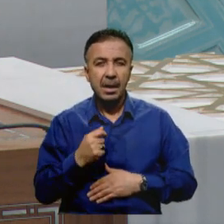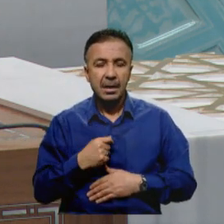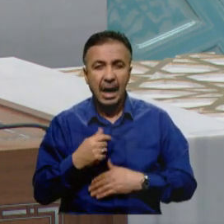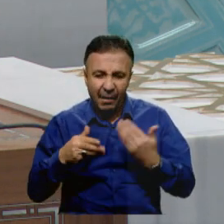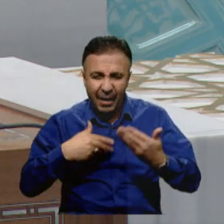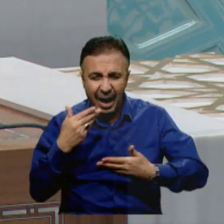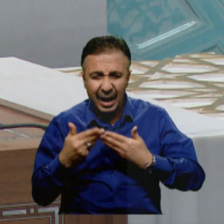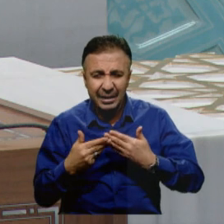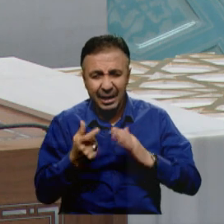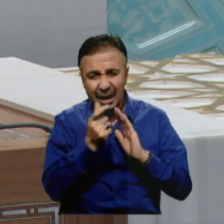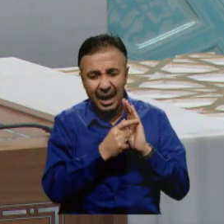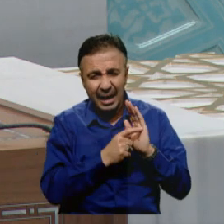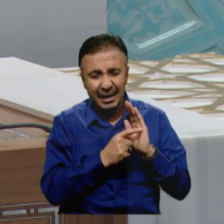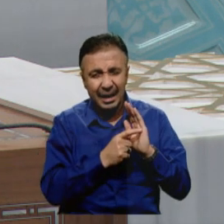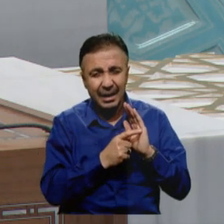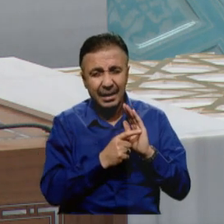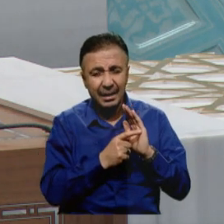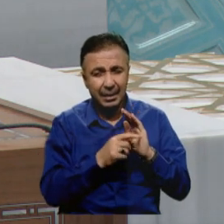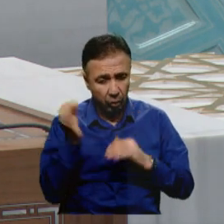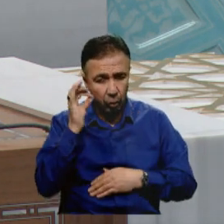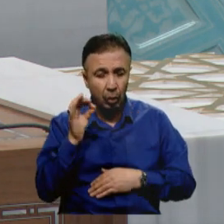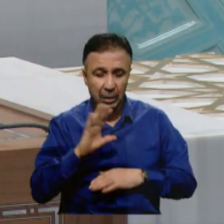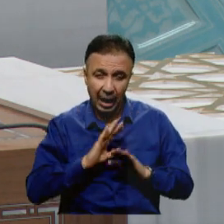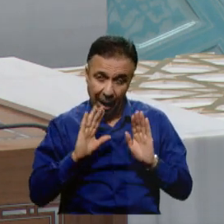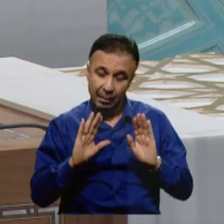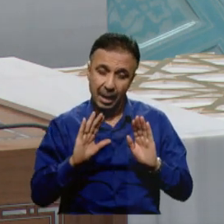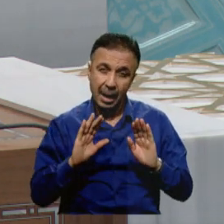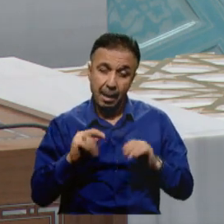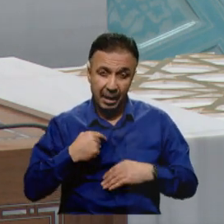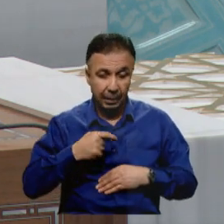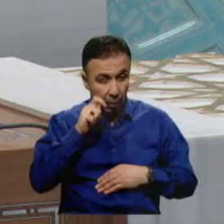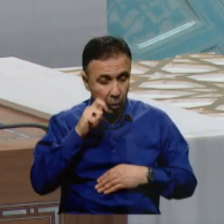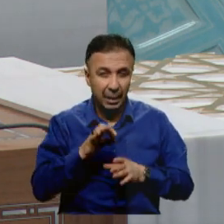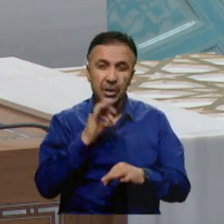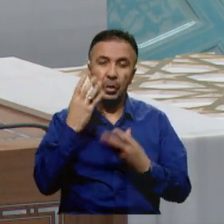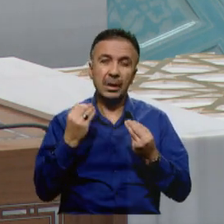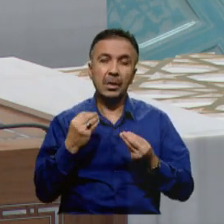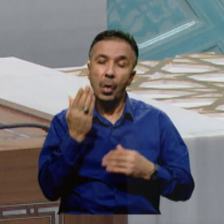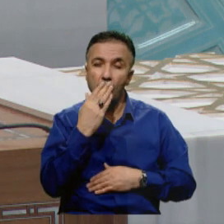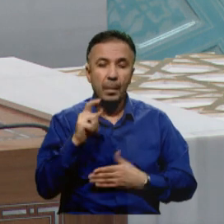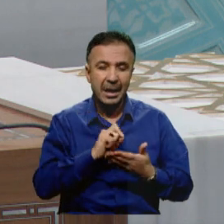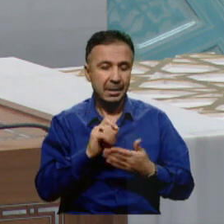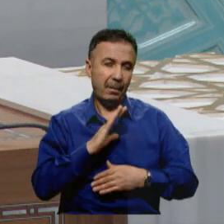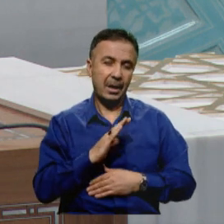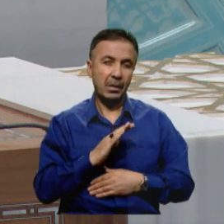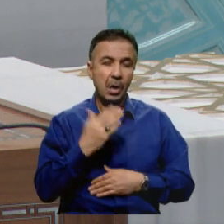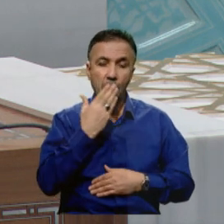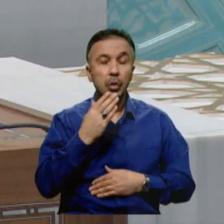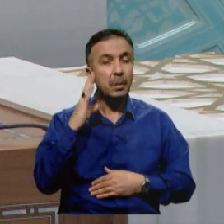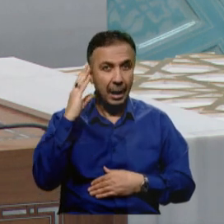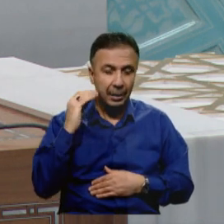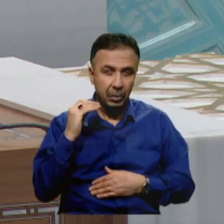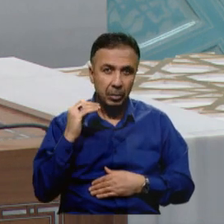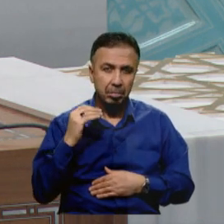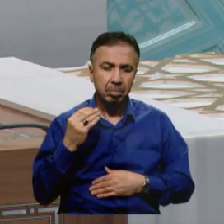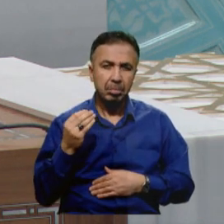programlarda ayetler dinliyoruz ama ben de bir Müslüman olarak elhamdülillah okuma yazmam var, okuduğumu anlıyorum.